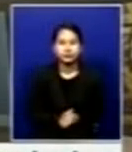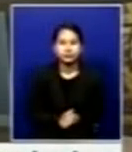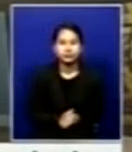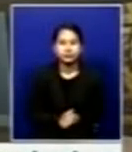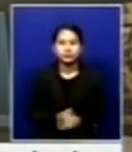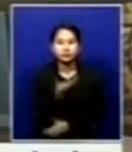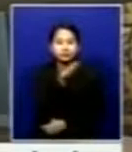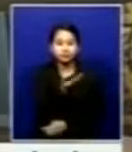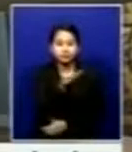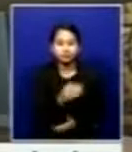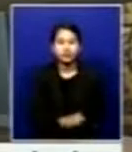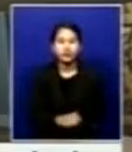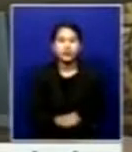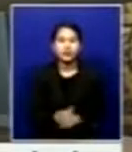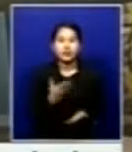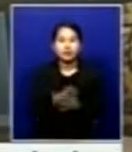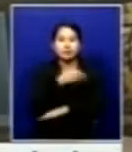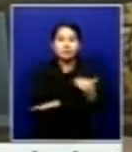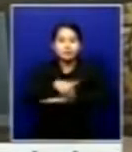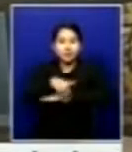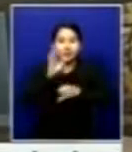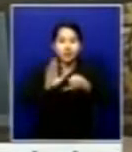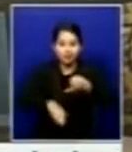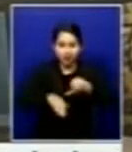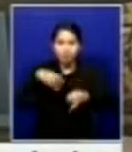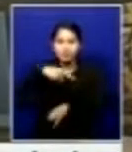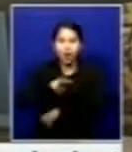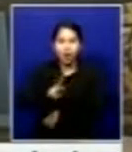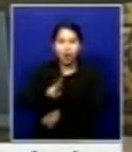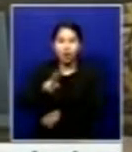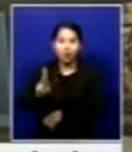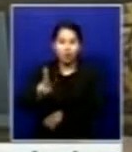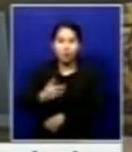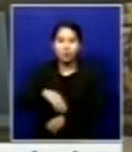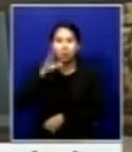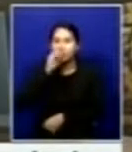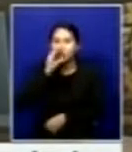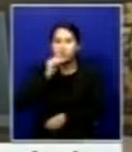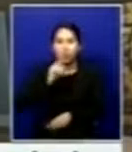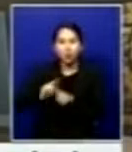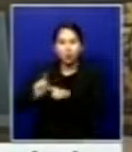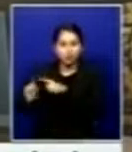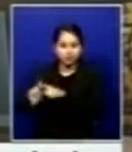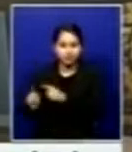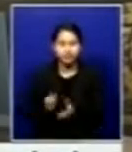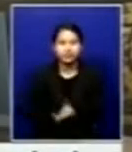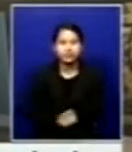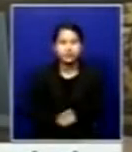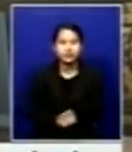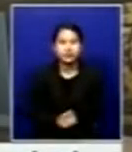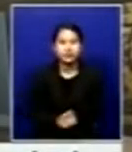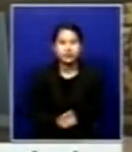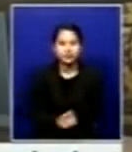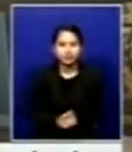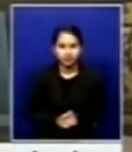นี่คือบัญชีแนบท้ายในพระราชกำหนดเพื่อนสมาชิกพูดไปเยอะครับกิจกรรมที่ออกมา